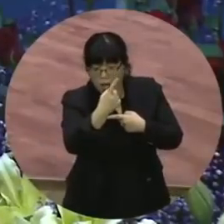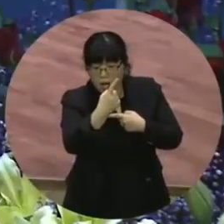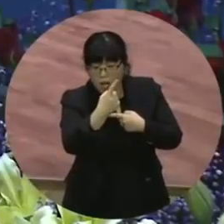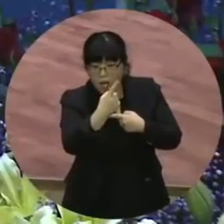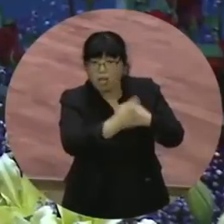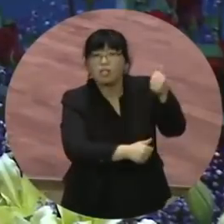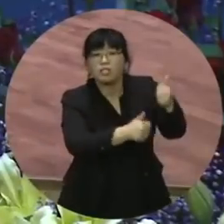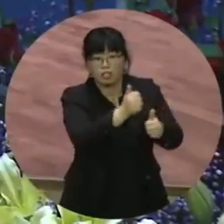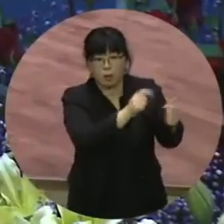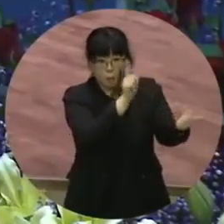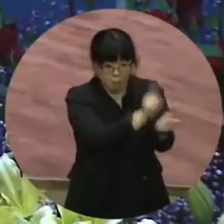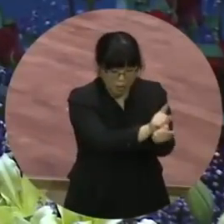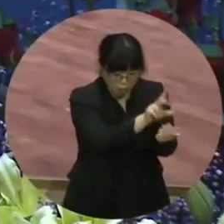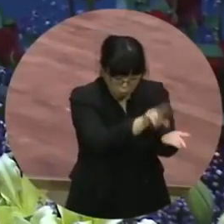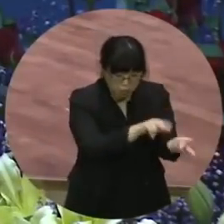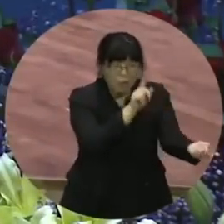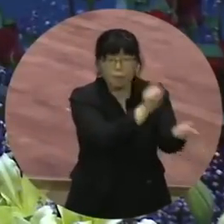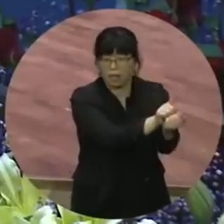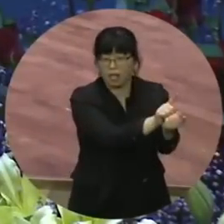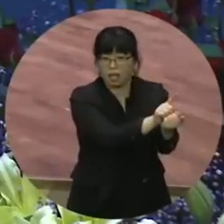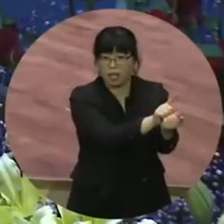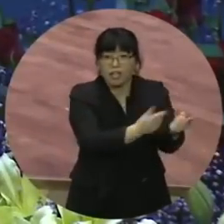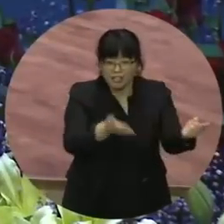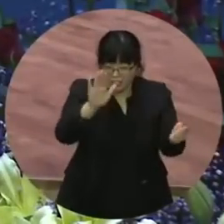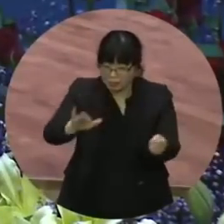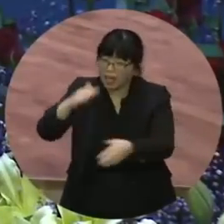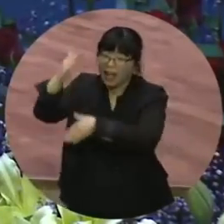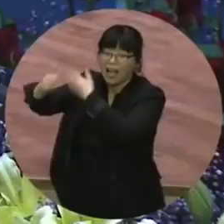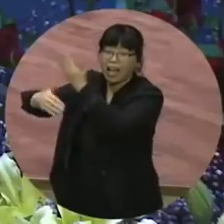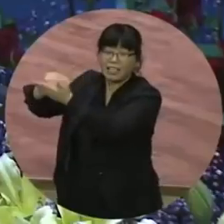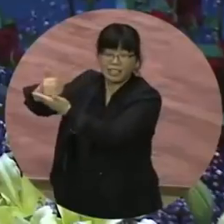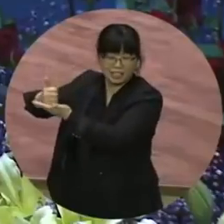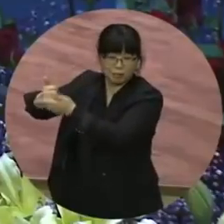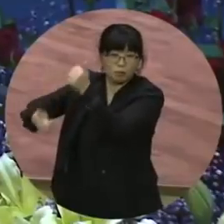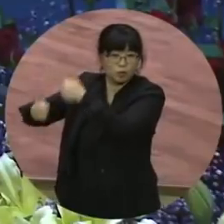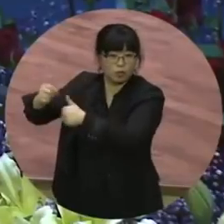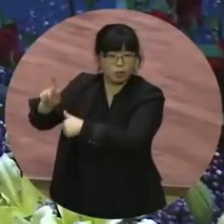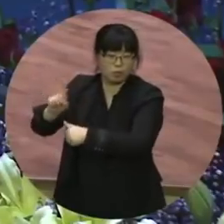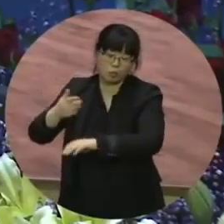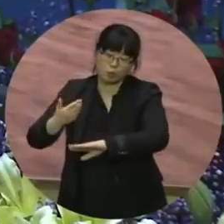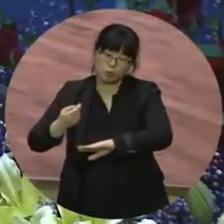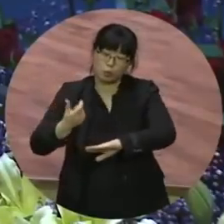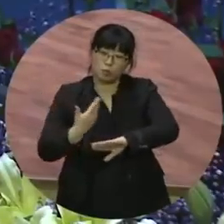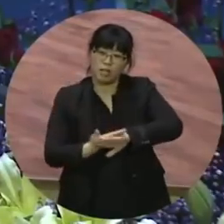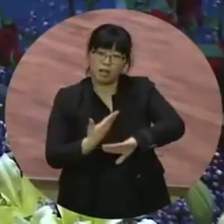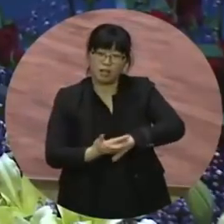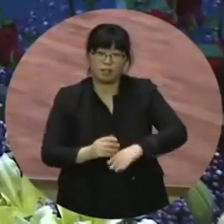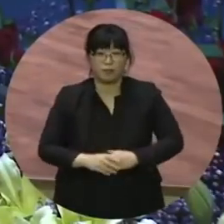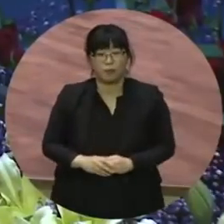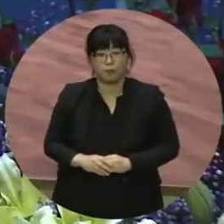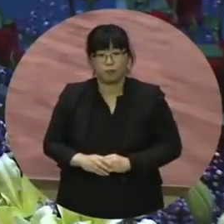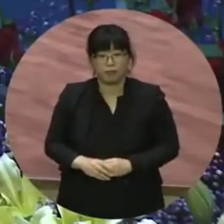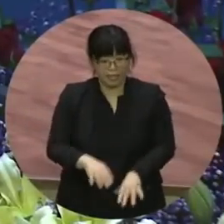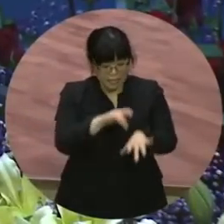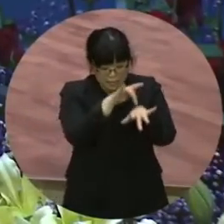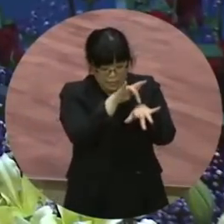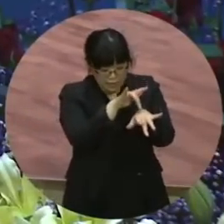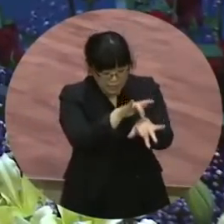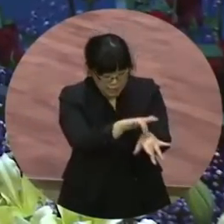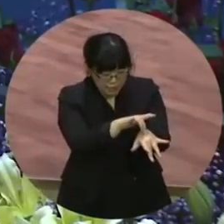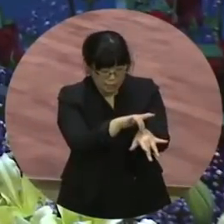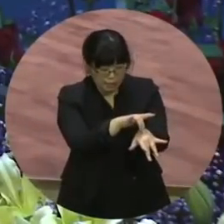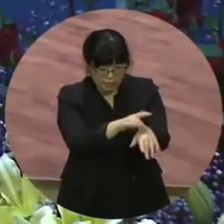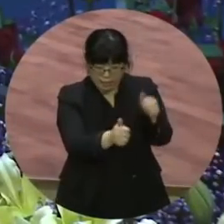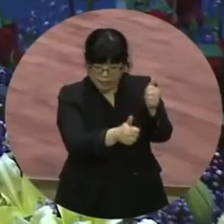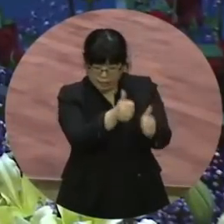욕심으로 출발하 그렇게 시험이 시작됩니다. 그게 뭐냐? 무슨 욕심이냐? 창세기 3장 6장 11장. 이거로